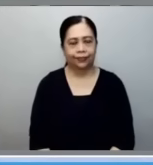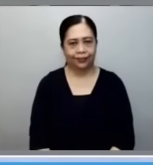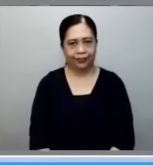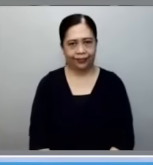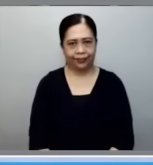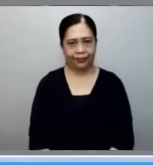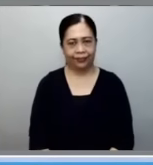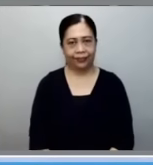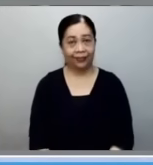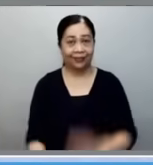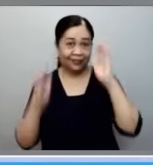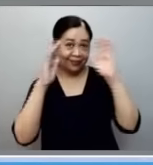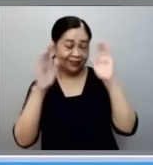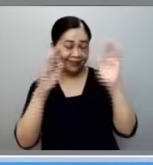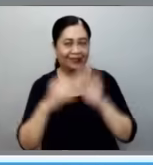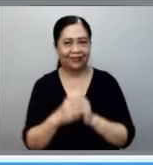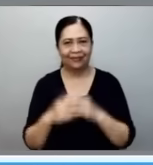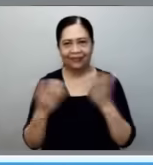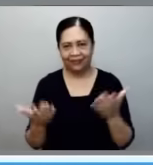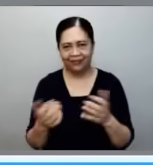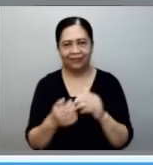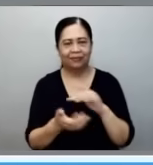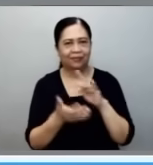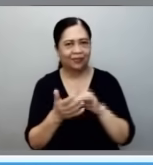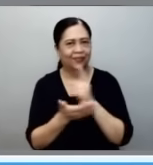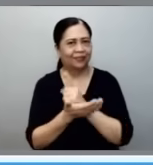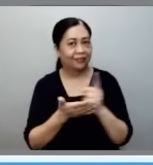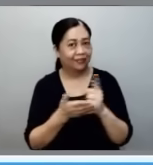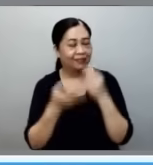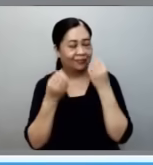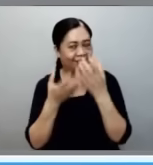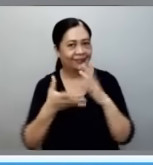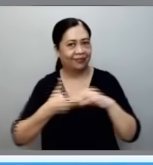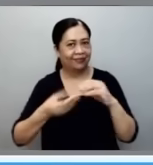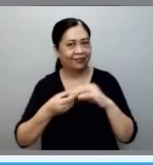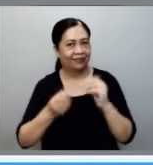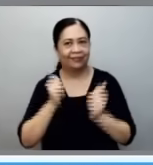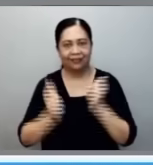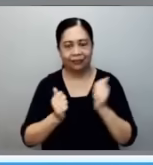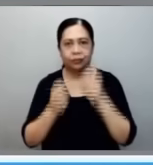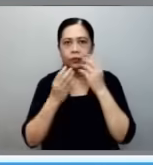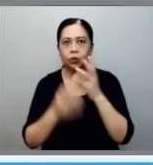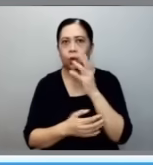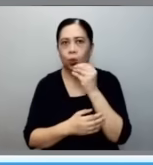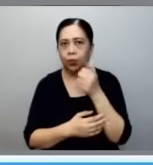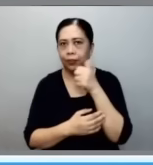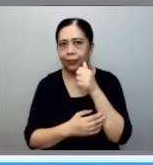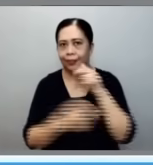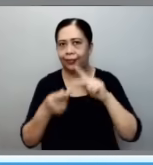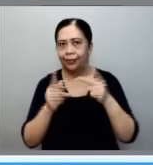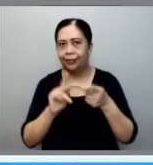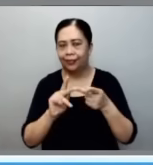Hi mga beshi! Here's your midweek serving of Star Bites. Ni-reveal na ang magiging leading lady ni Kapuso action